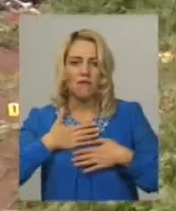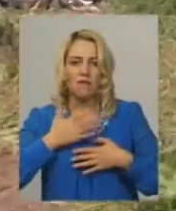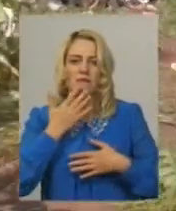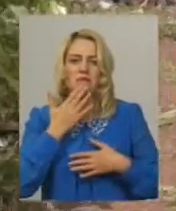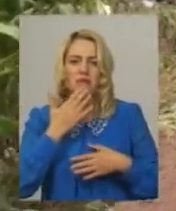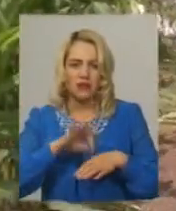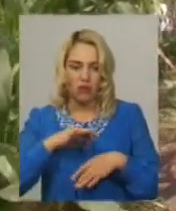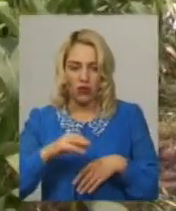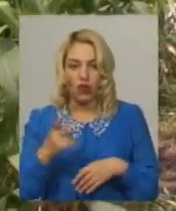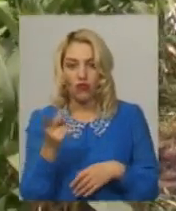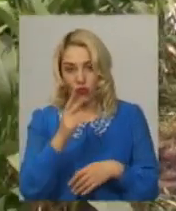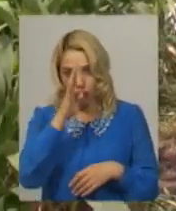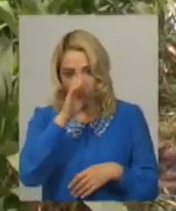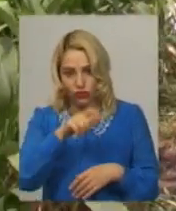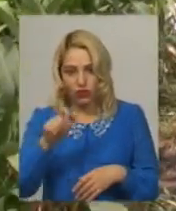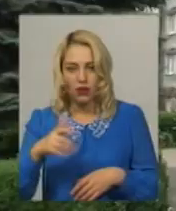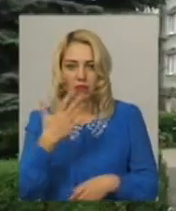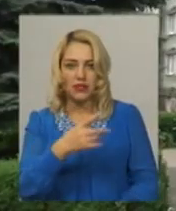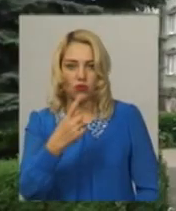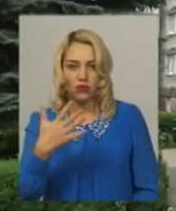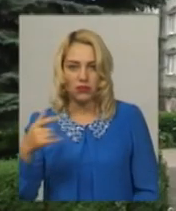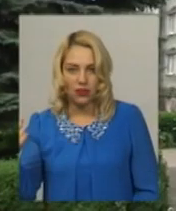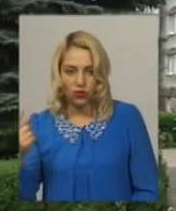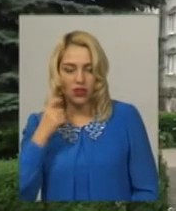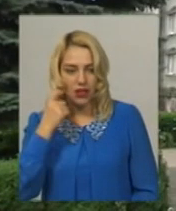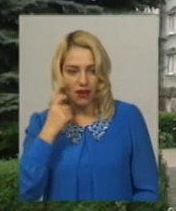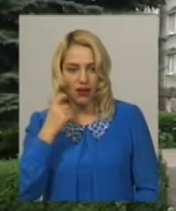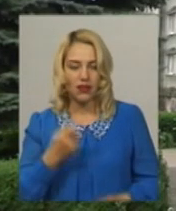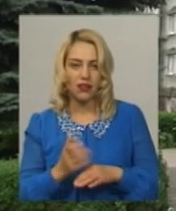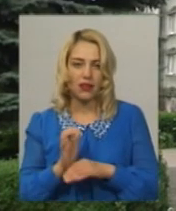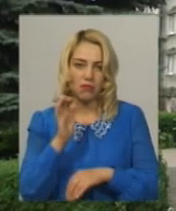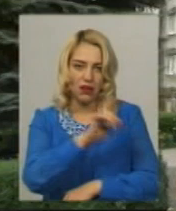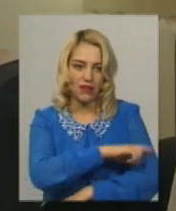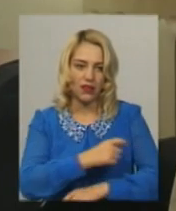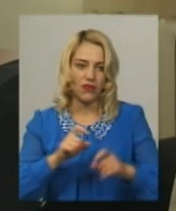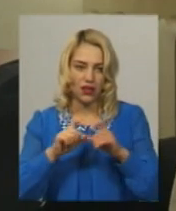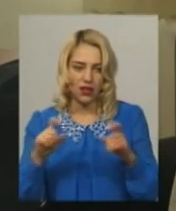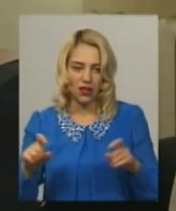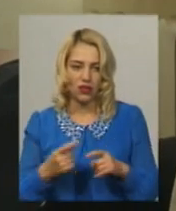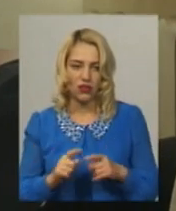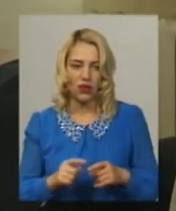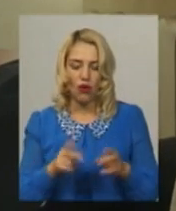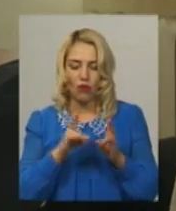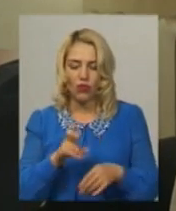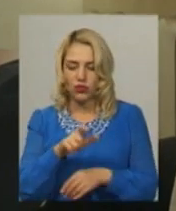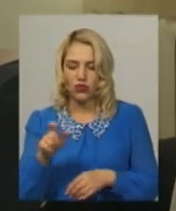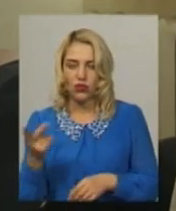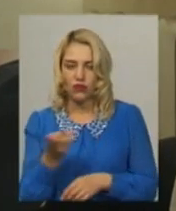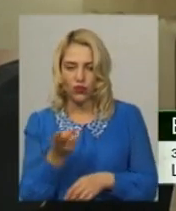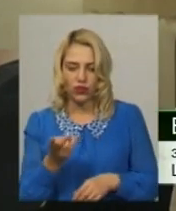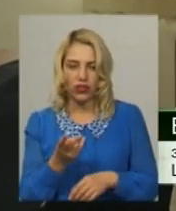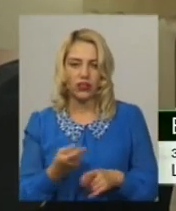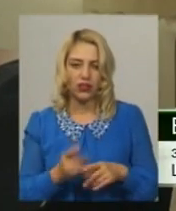чоловікам 51 рік. У важкому стані їх доправили до Заставнівської районної лікарні. Постраждали важкі травми,